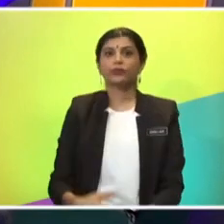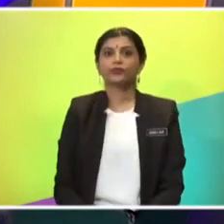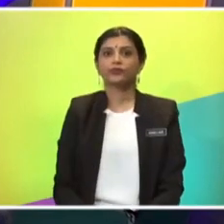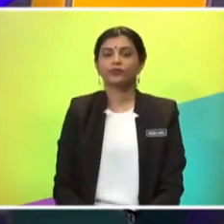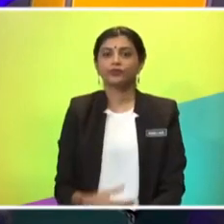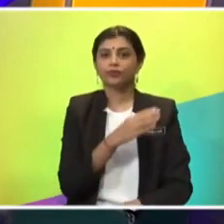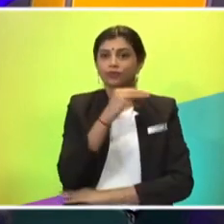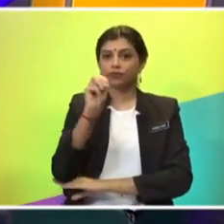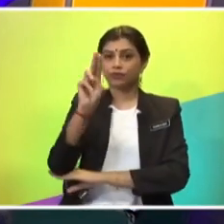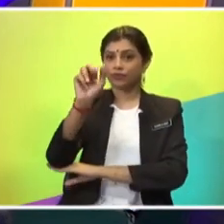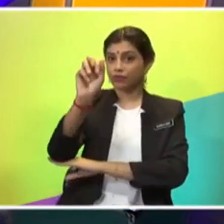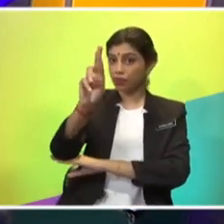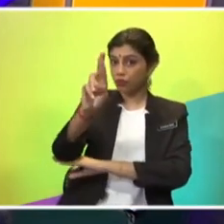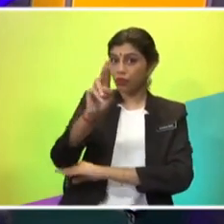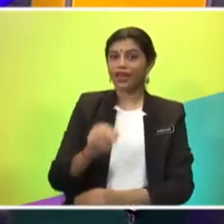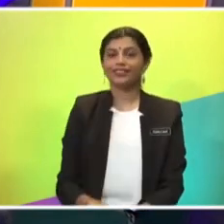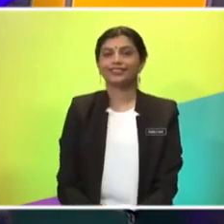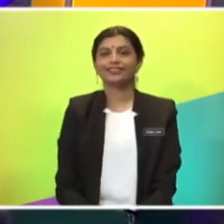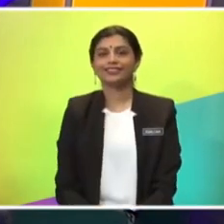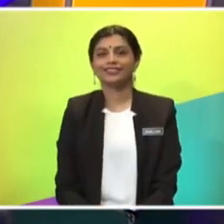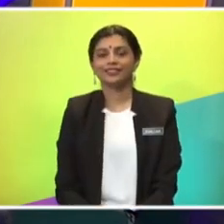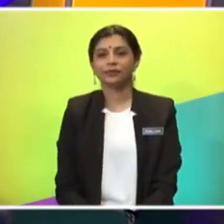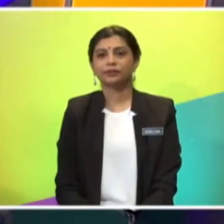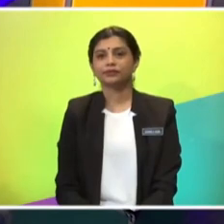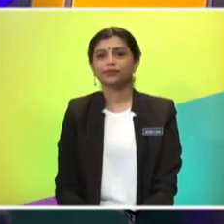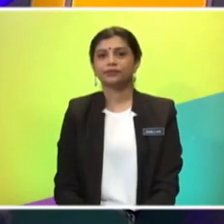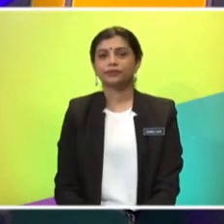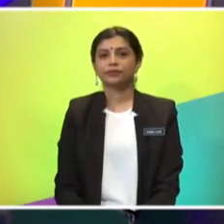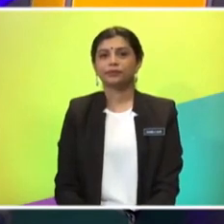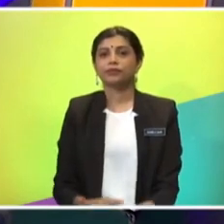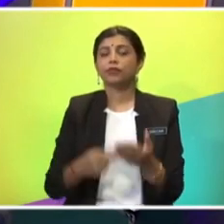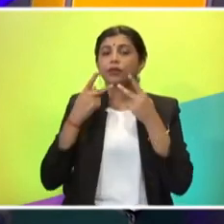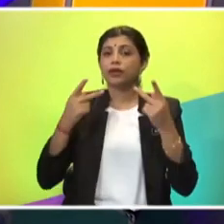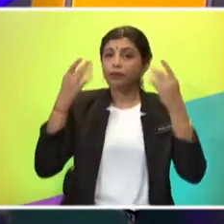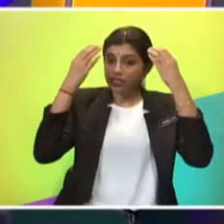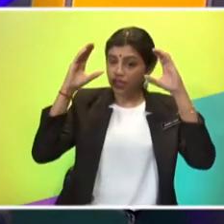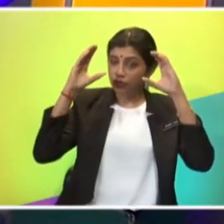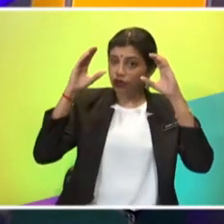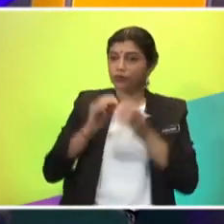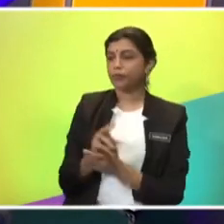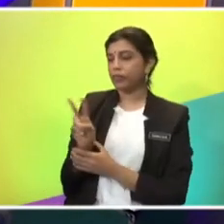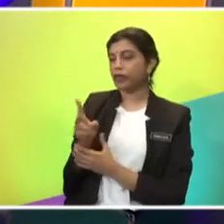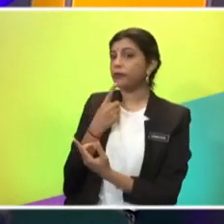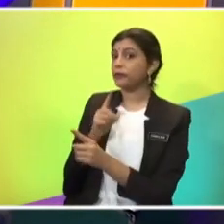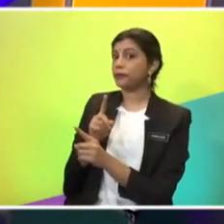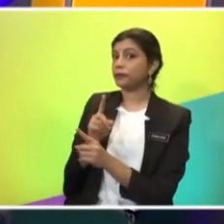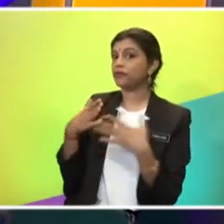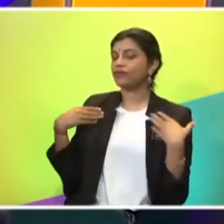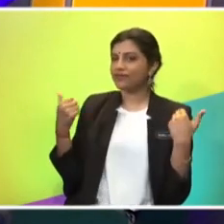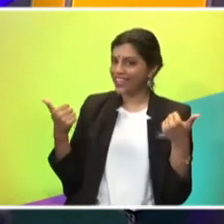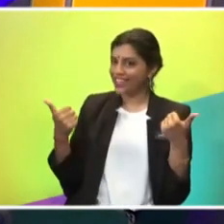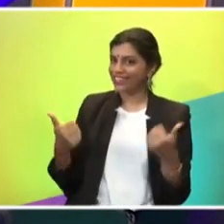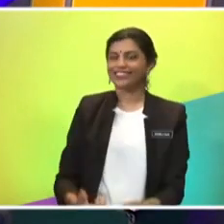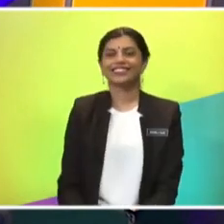Mua Johor. Assalamualaikum Cikgu. Waalaikumsalam. Apa khabar Cikgu? Sihat Cikgu? Sihat Alhamdulillah. Wah, saya perasan tadi